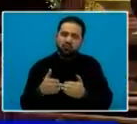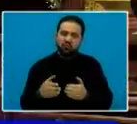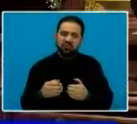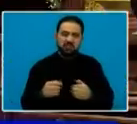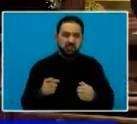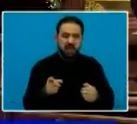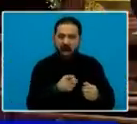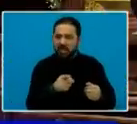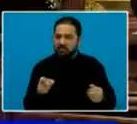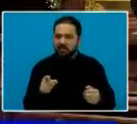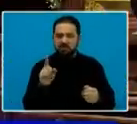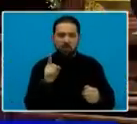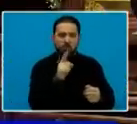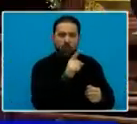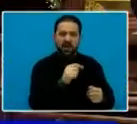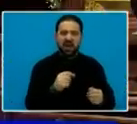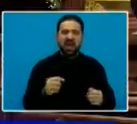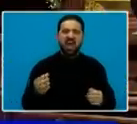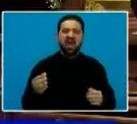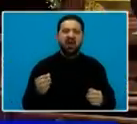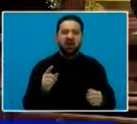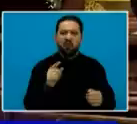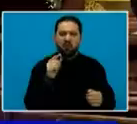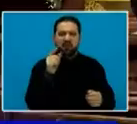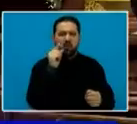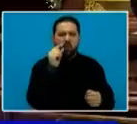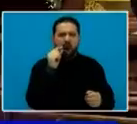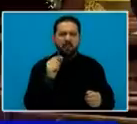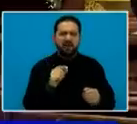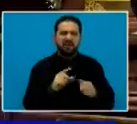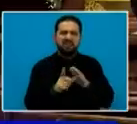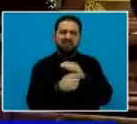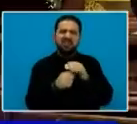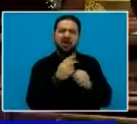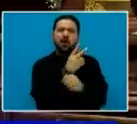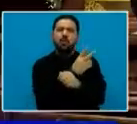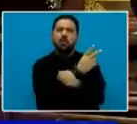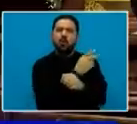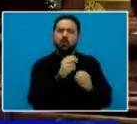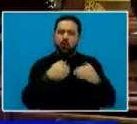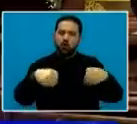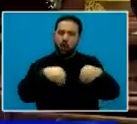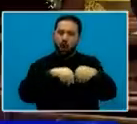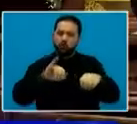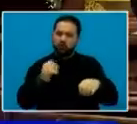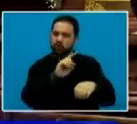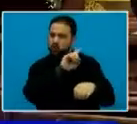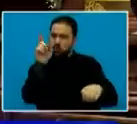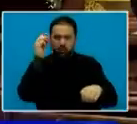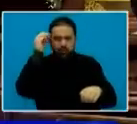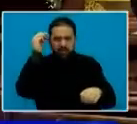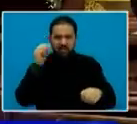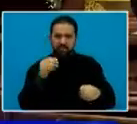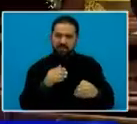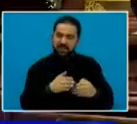anumite figuri, poate chiar din istoria poporului nostru și nu numai, pe care nu știm să le discernem potrivit, respectiv,